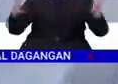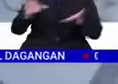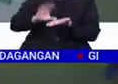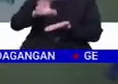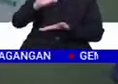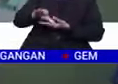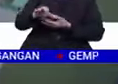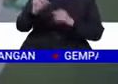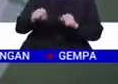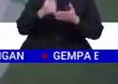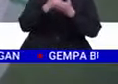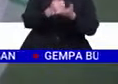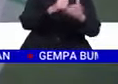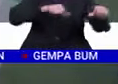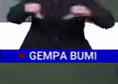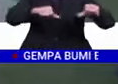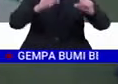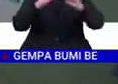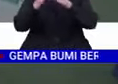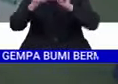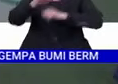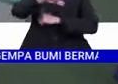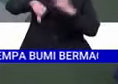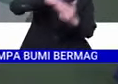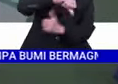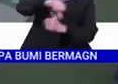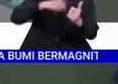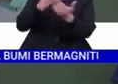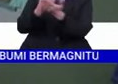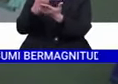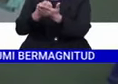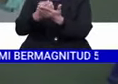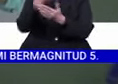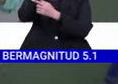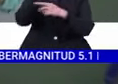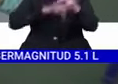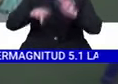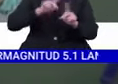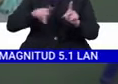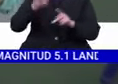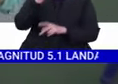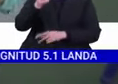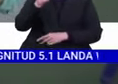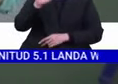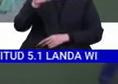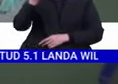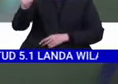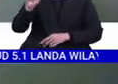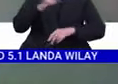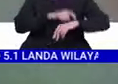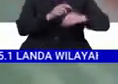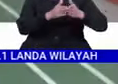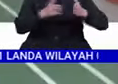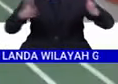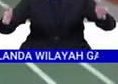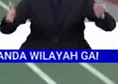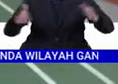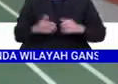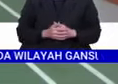membantu pemakai activity kebajikan sosial dan ekonomi dalam kalangan penduduk dalam jangka panjang kita